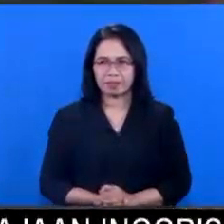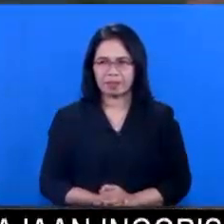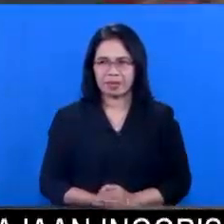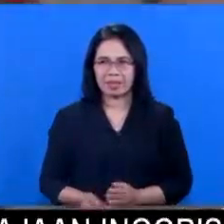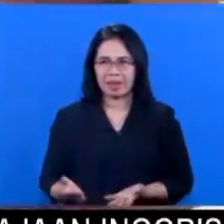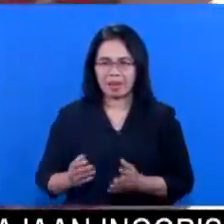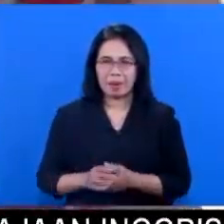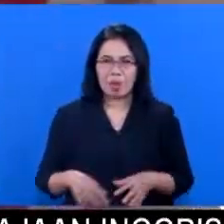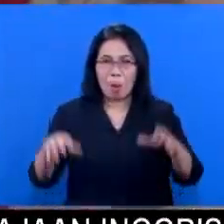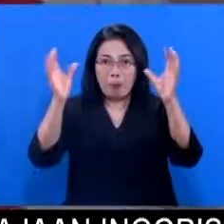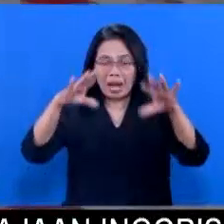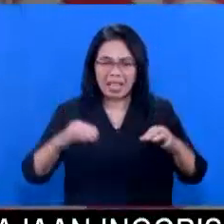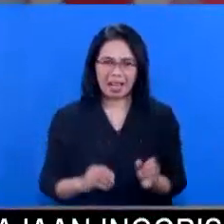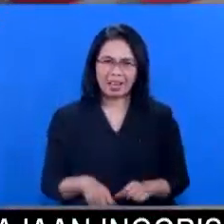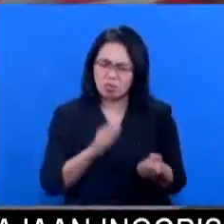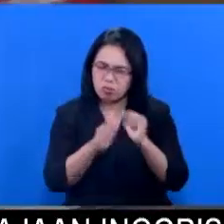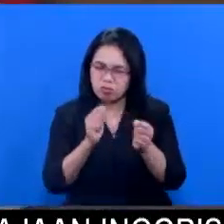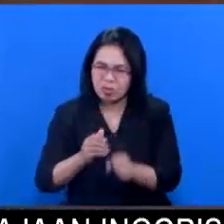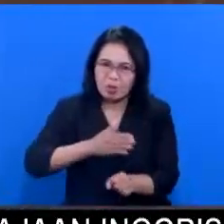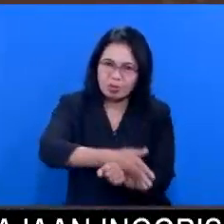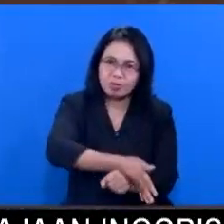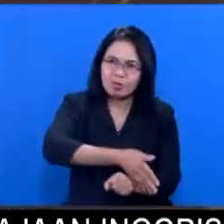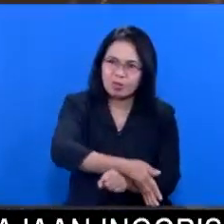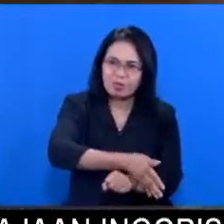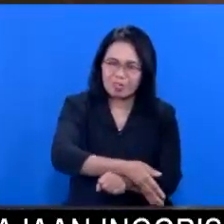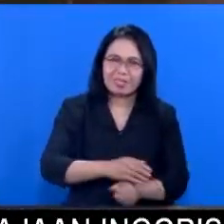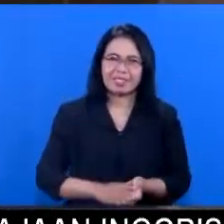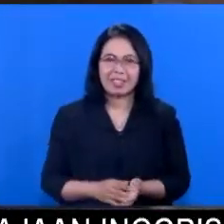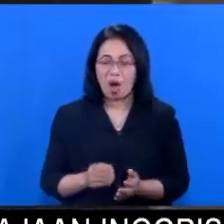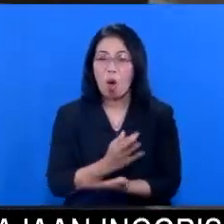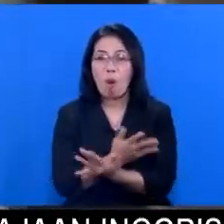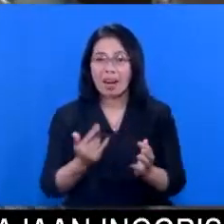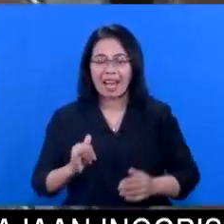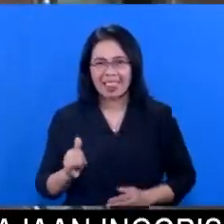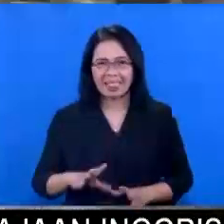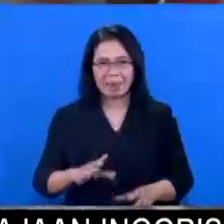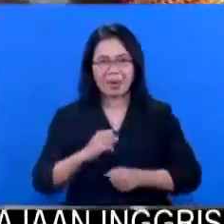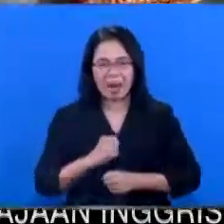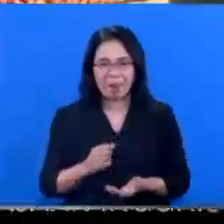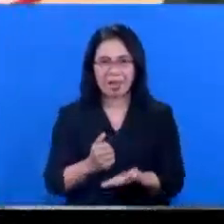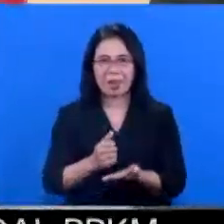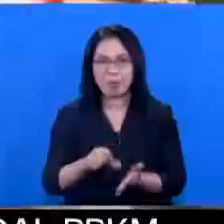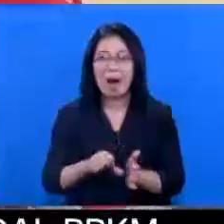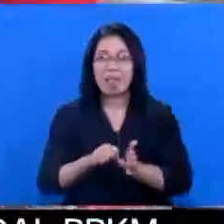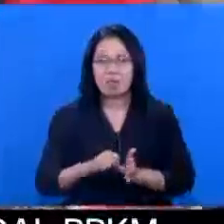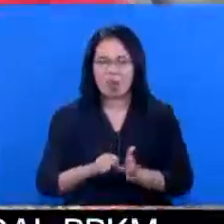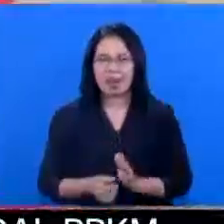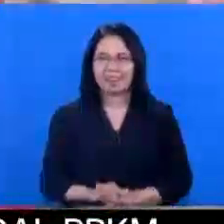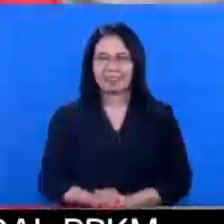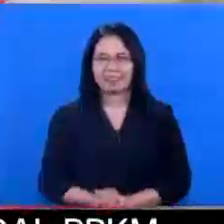momen perayaan Idul Adha meski harus tetap berdiam diri di rumah. Tim Liputan CNN Indonesia.